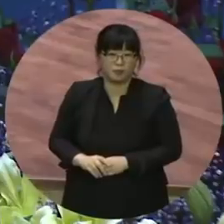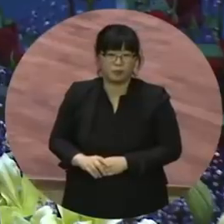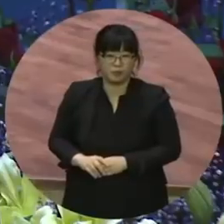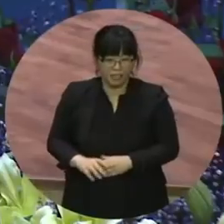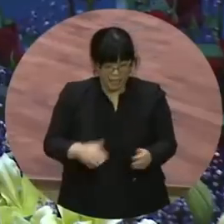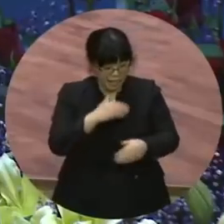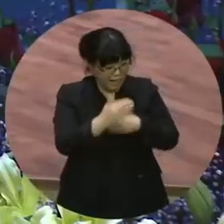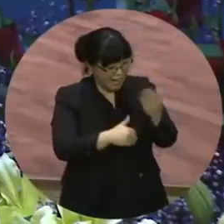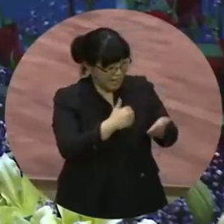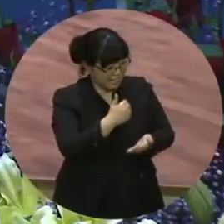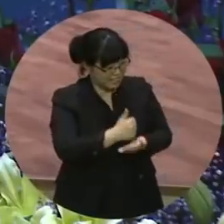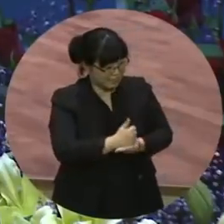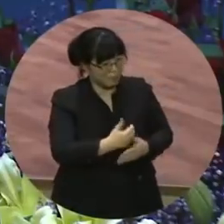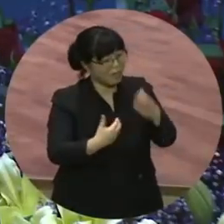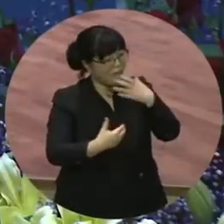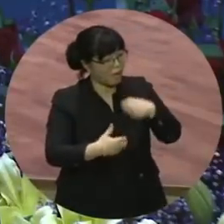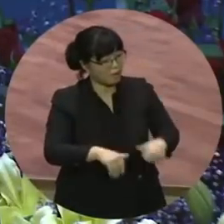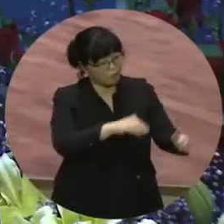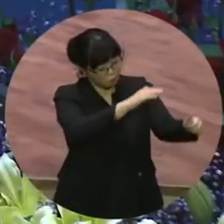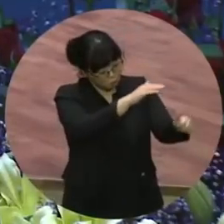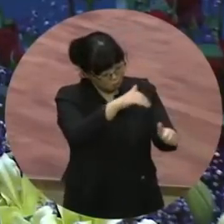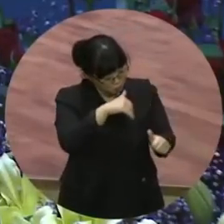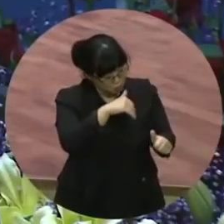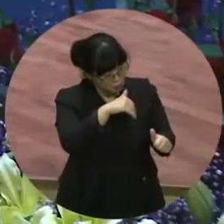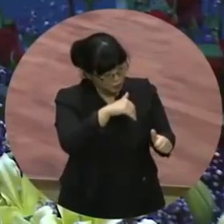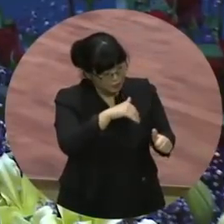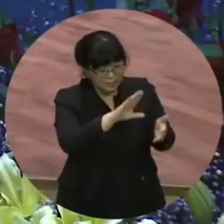아브라함을 시험할 계획을 가지고 있어요.